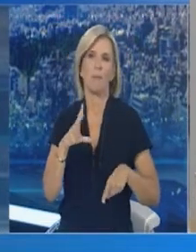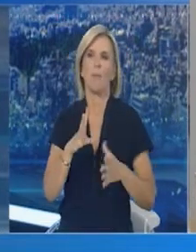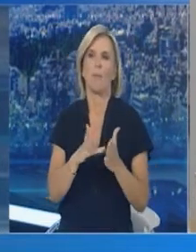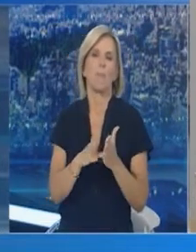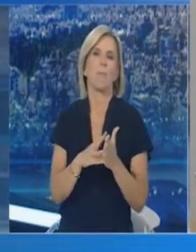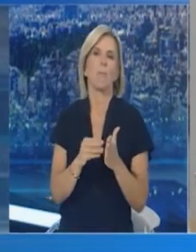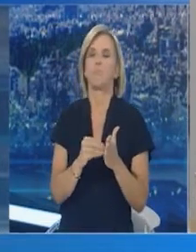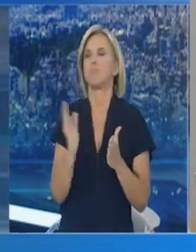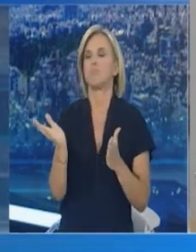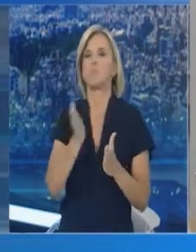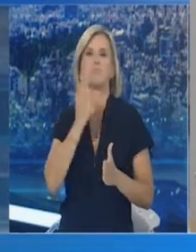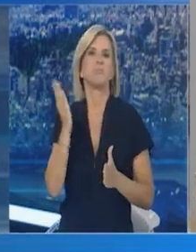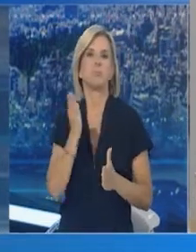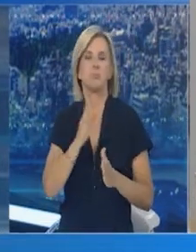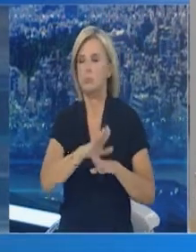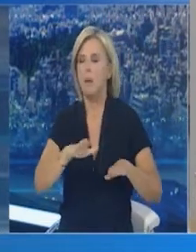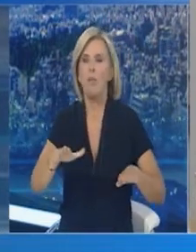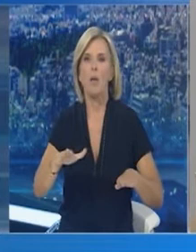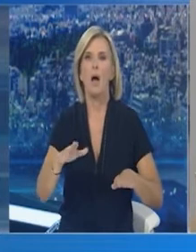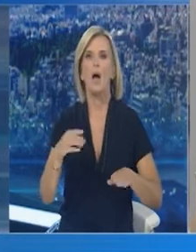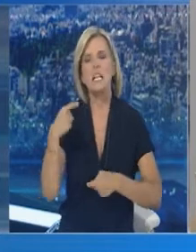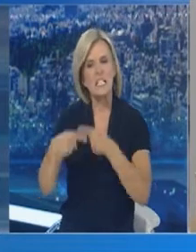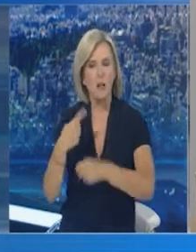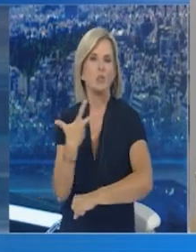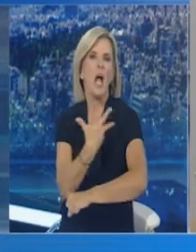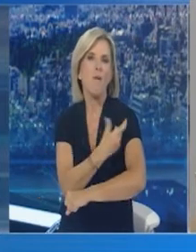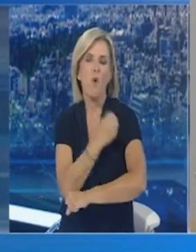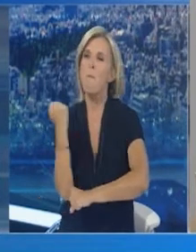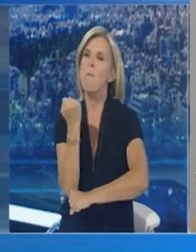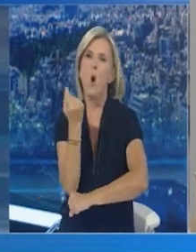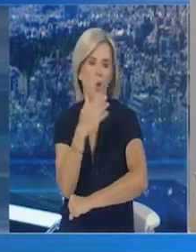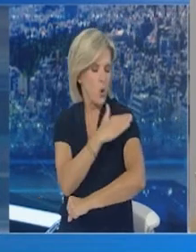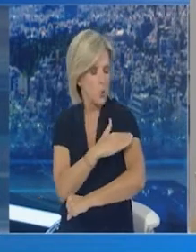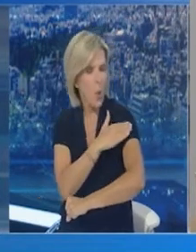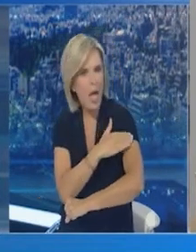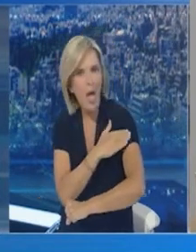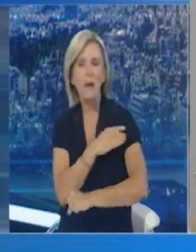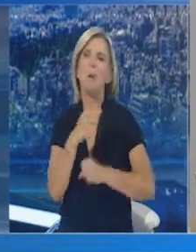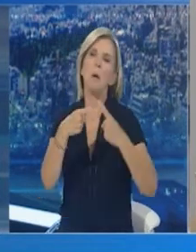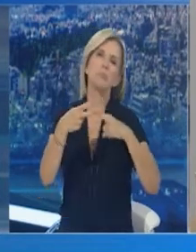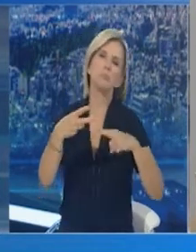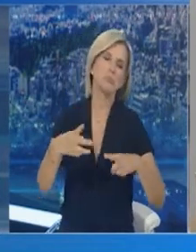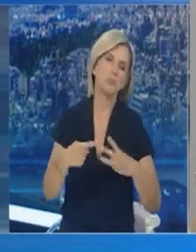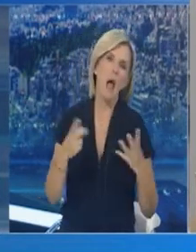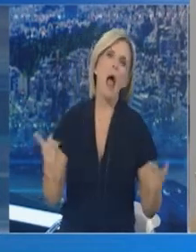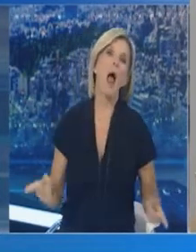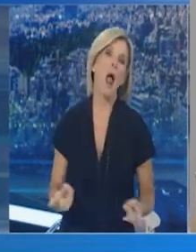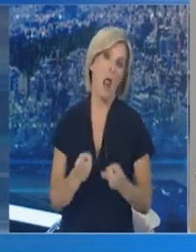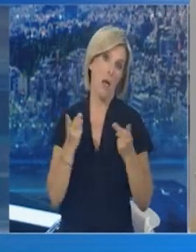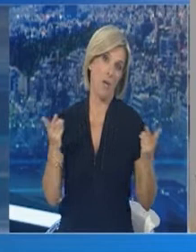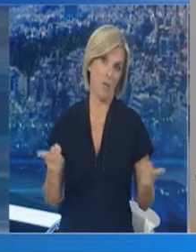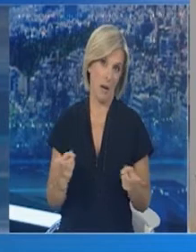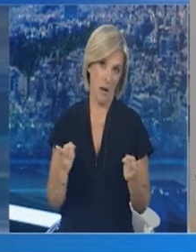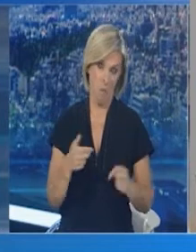στα παιδιά, μια και είναι στην ηλικία που υφίστανται και άλλους εμβολιασμούς. Βέβαια στην